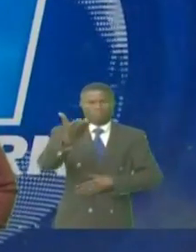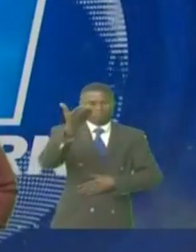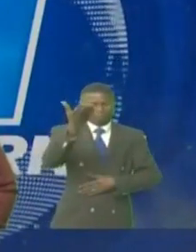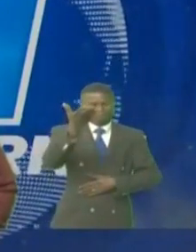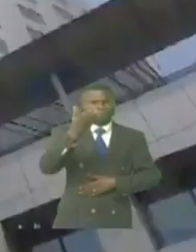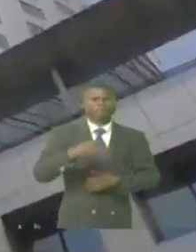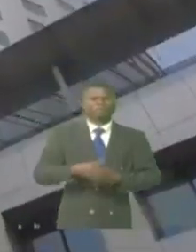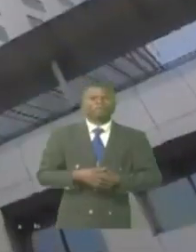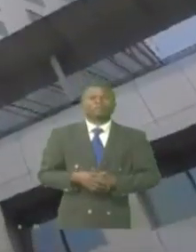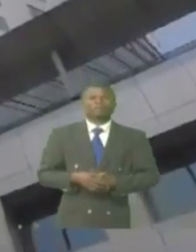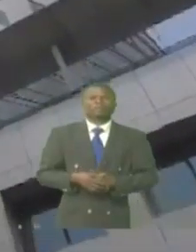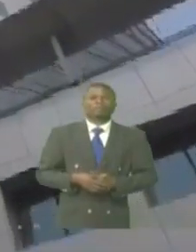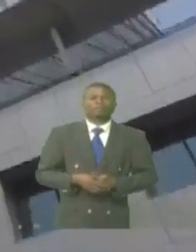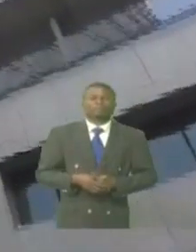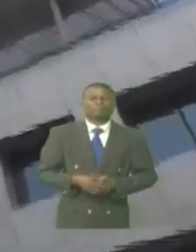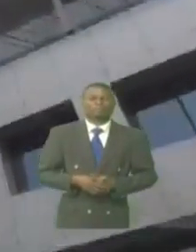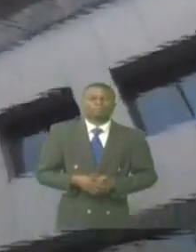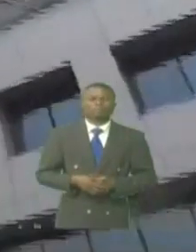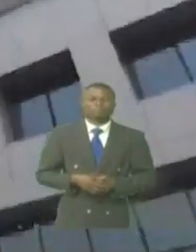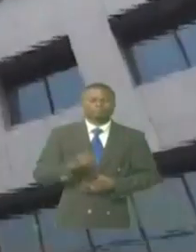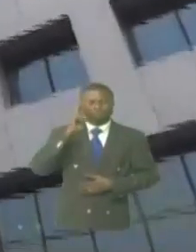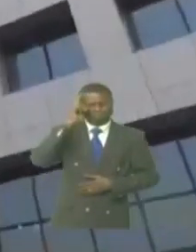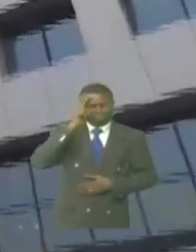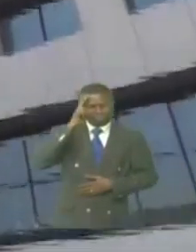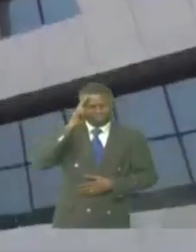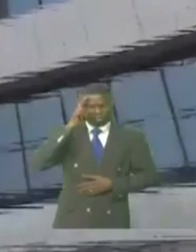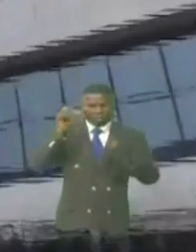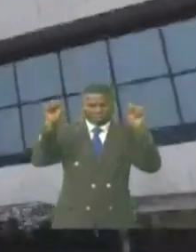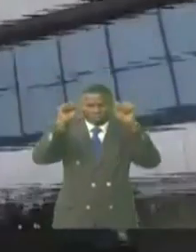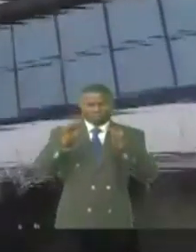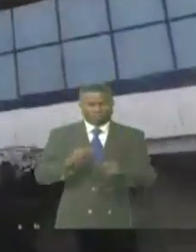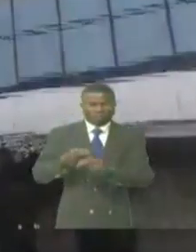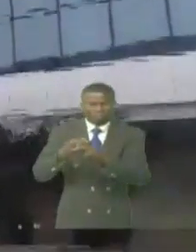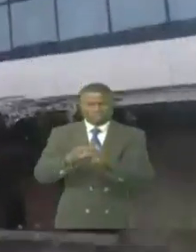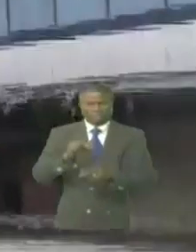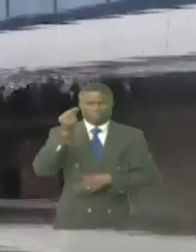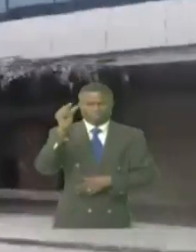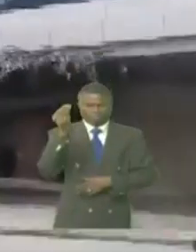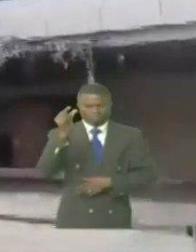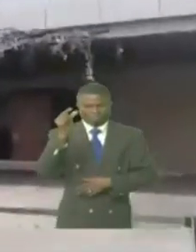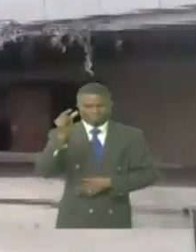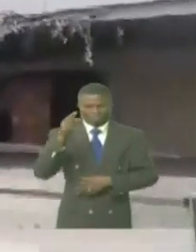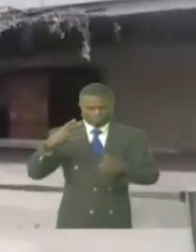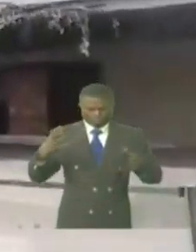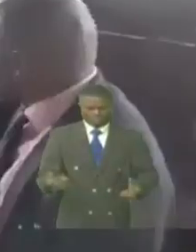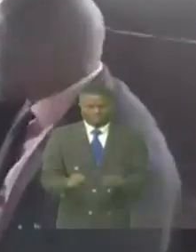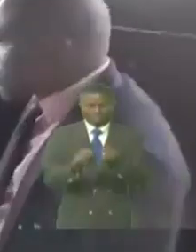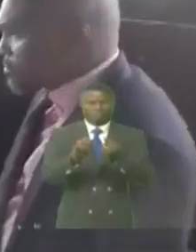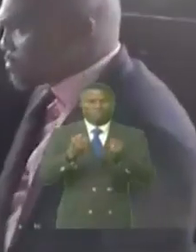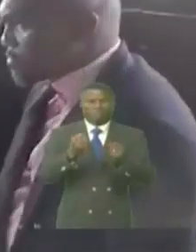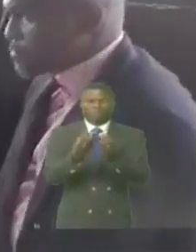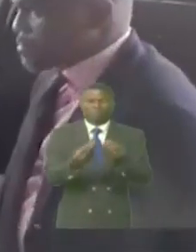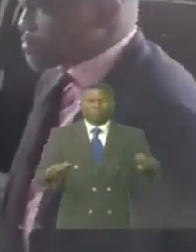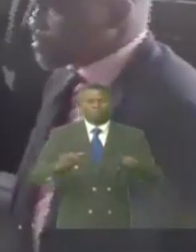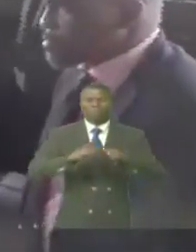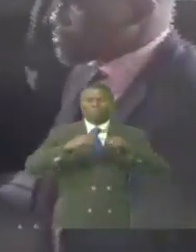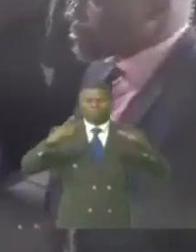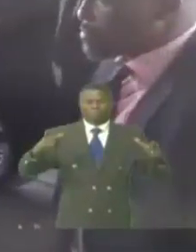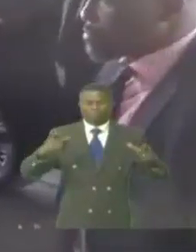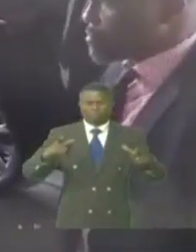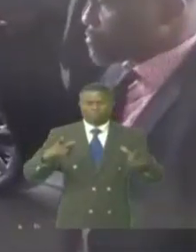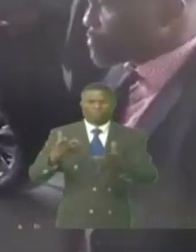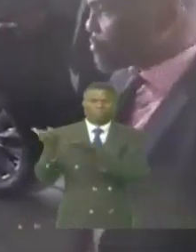Julien Piana. Réfléchir sur les systèmes de suivi des minerais et trouver une solution durable pour la